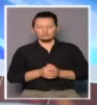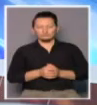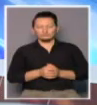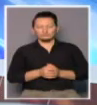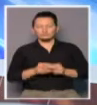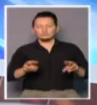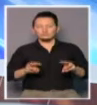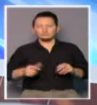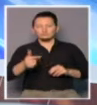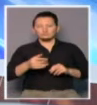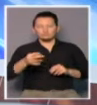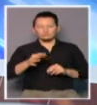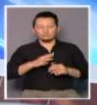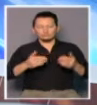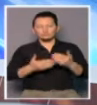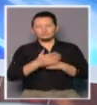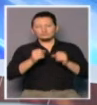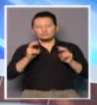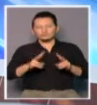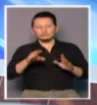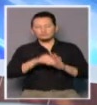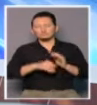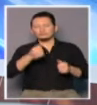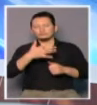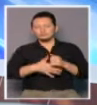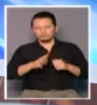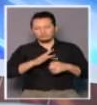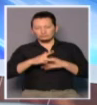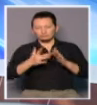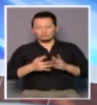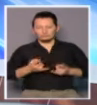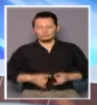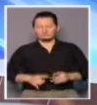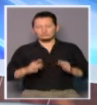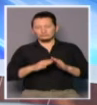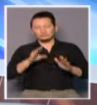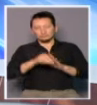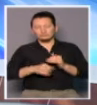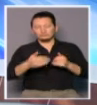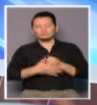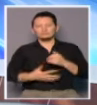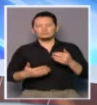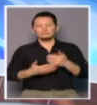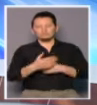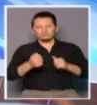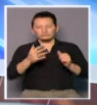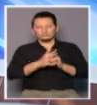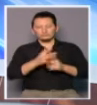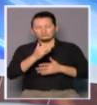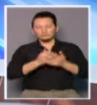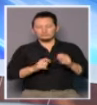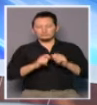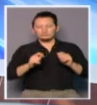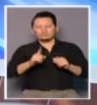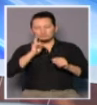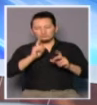А Гемодаровской области посетил новый симуляционный центр, открытый на базе городского родильного дома. Новый центр состоит из 15 станций, на которых